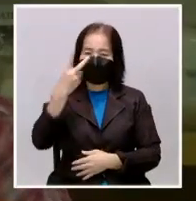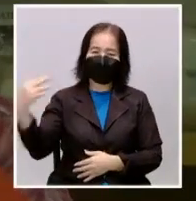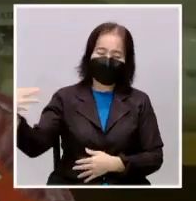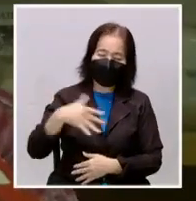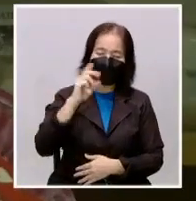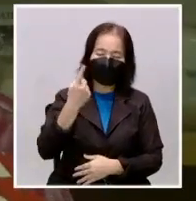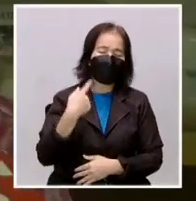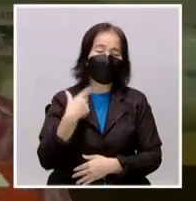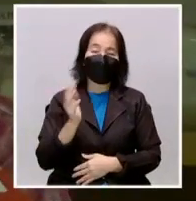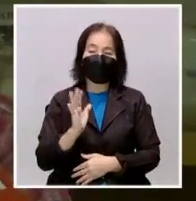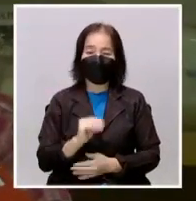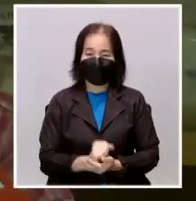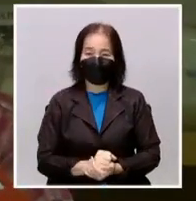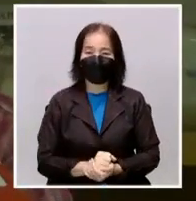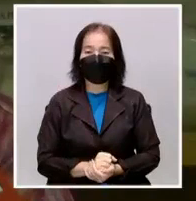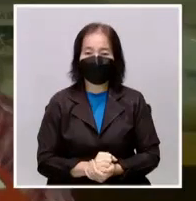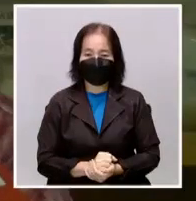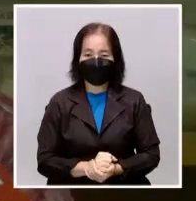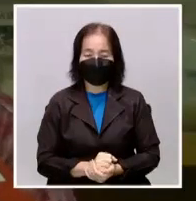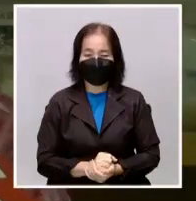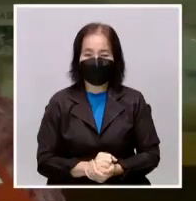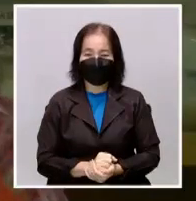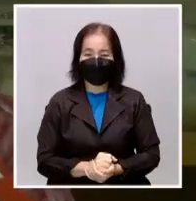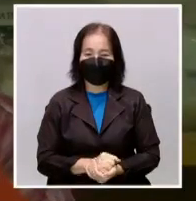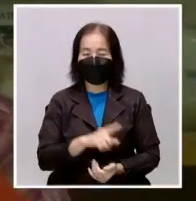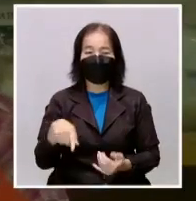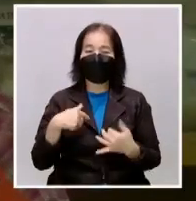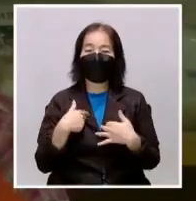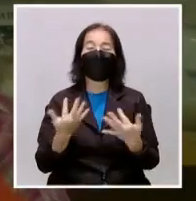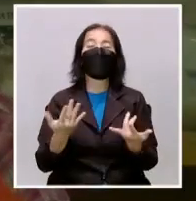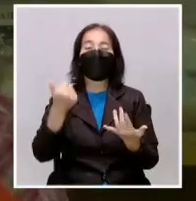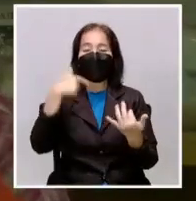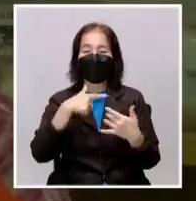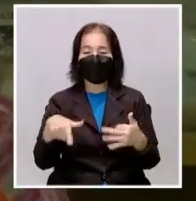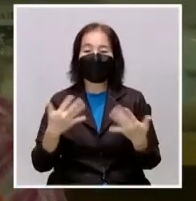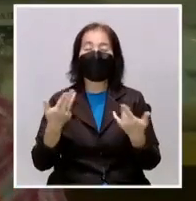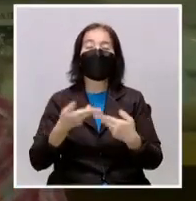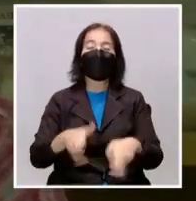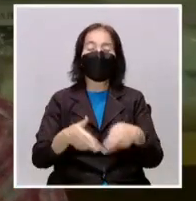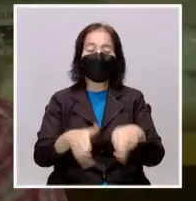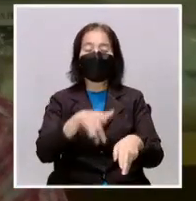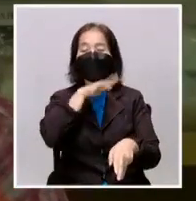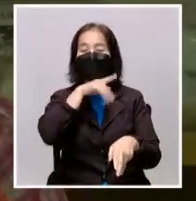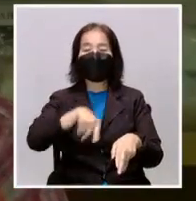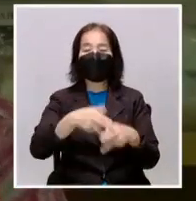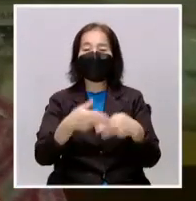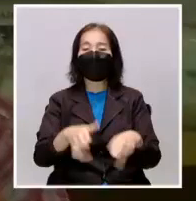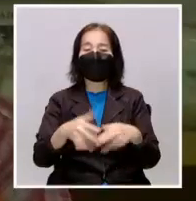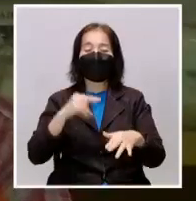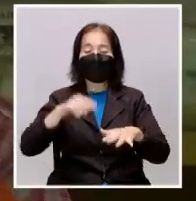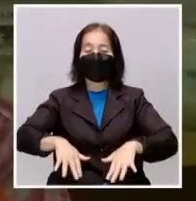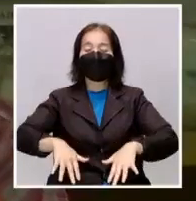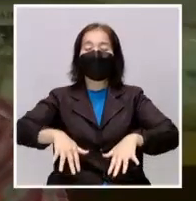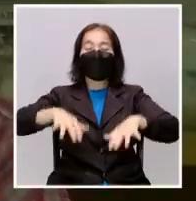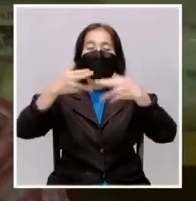แล้วเข้ามาอีกทีนี ้ ก็เลยปล่อยเลยก็สูงขึ้น